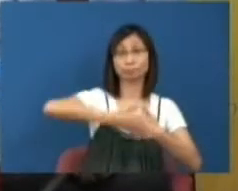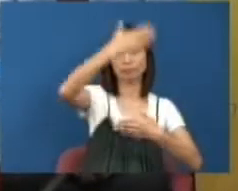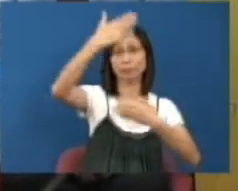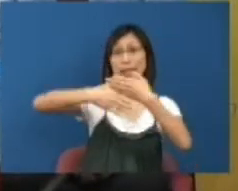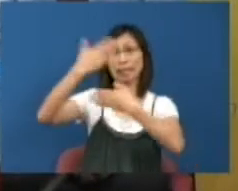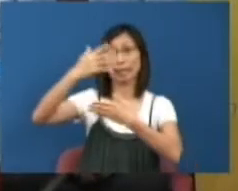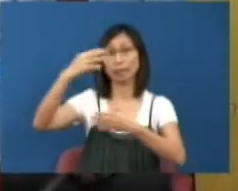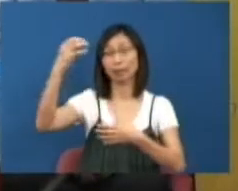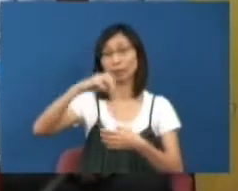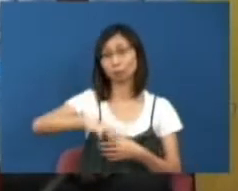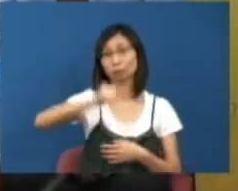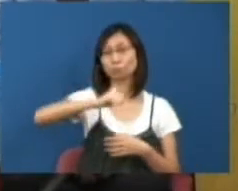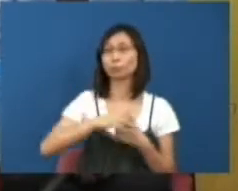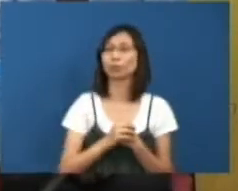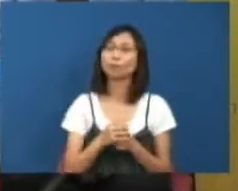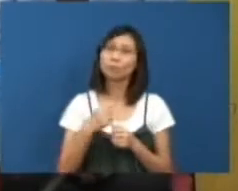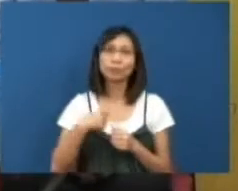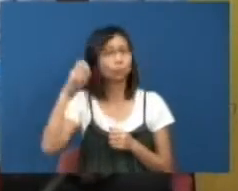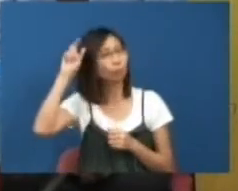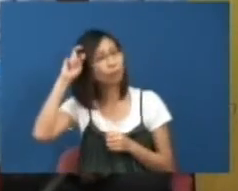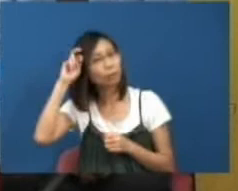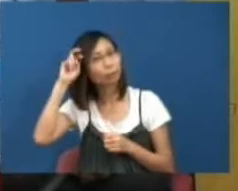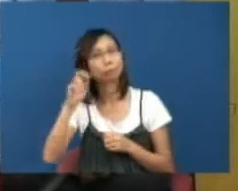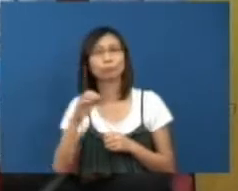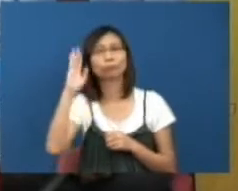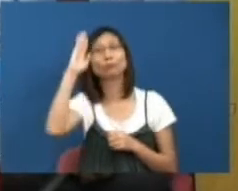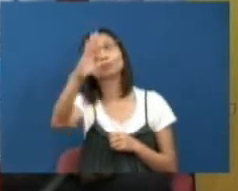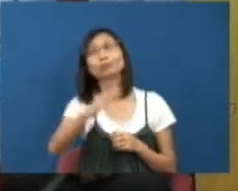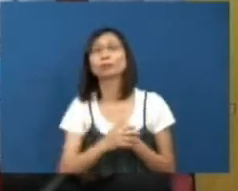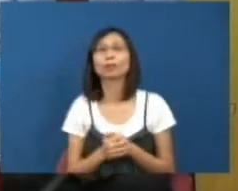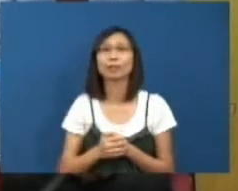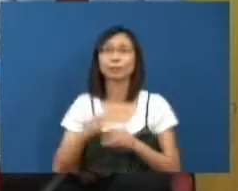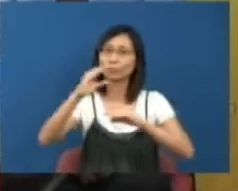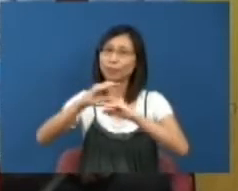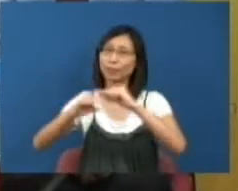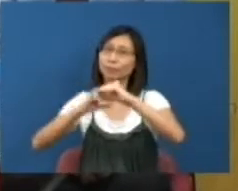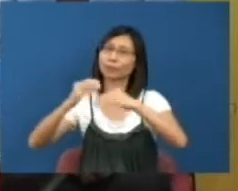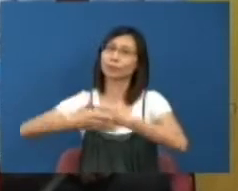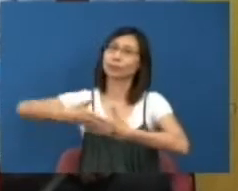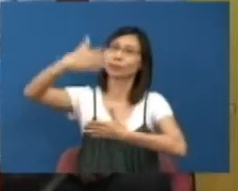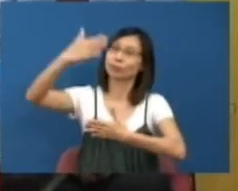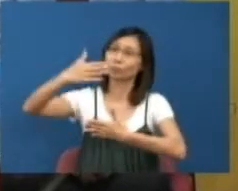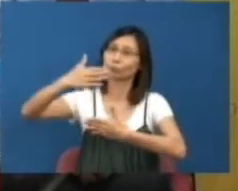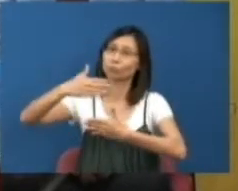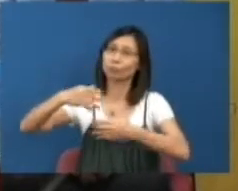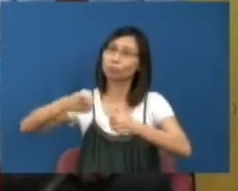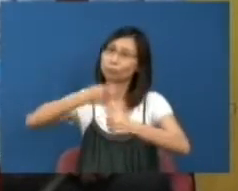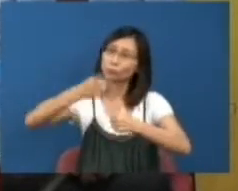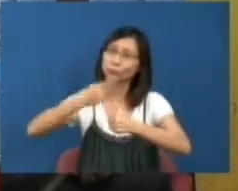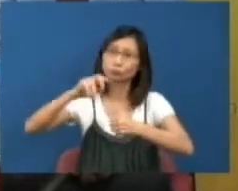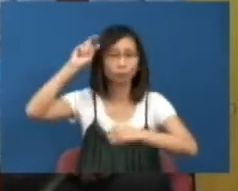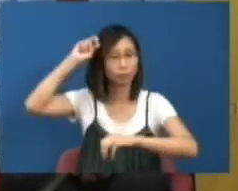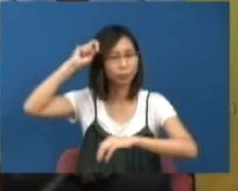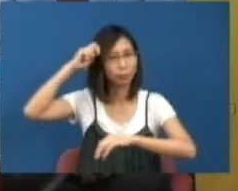即係前瞻性，即係喺個即係建築師啦， 係啊， 建築師啦，即係喺建築師個初期嘅設計裏邊咧，